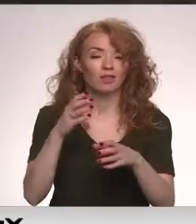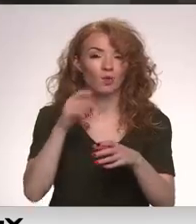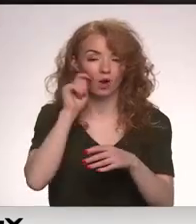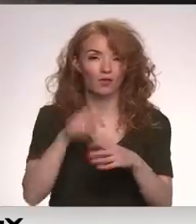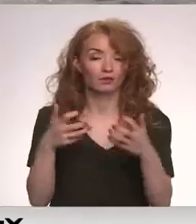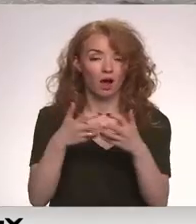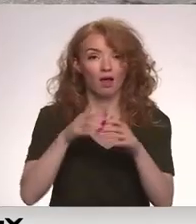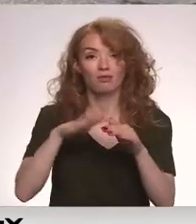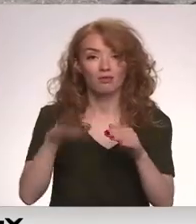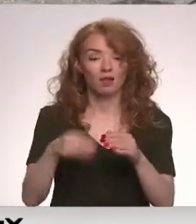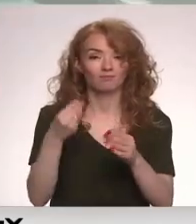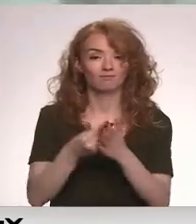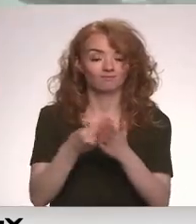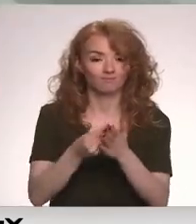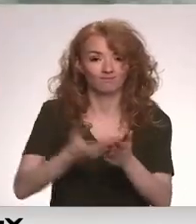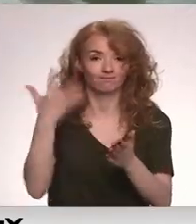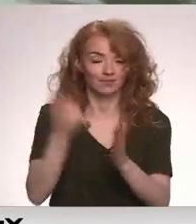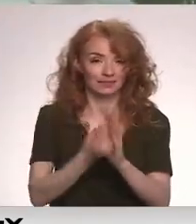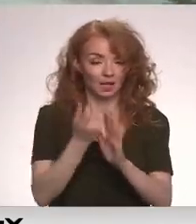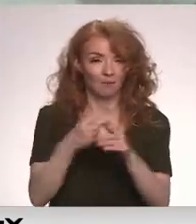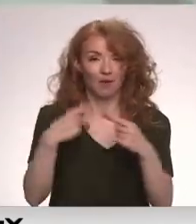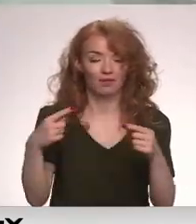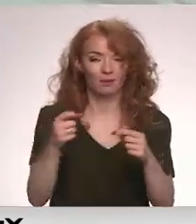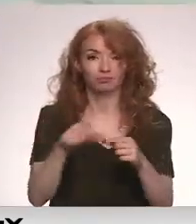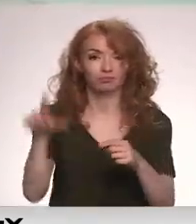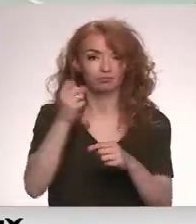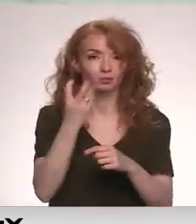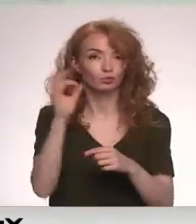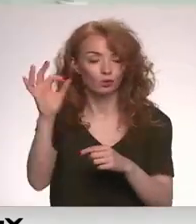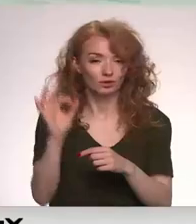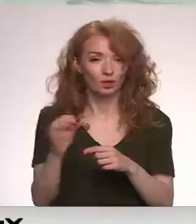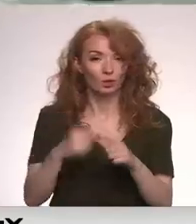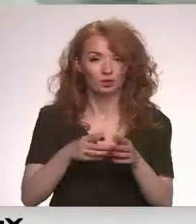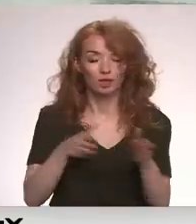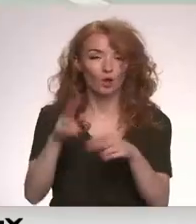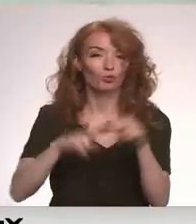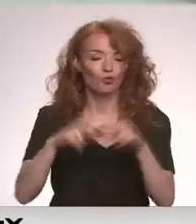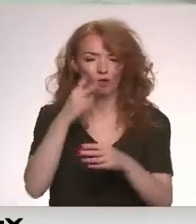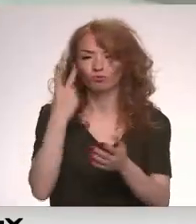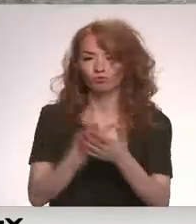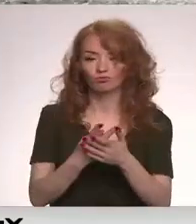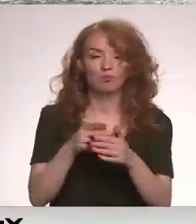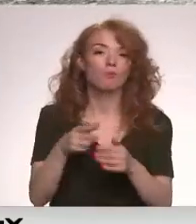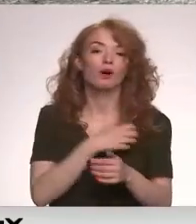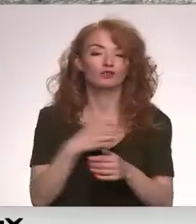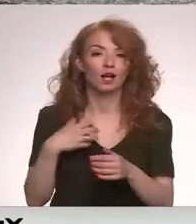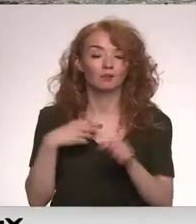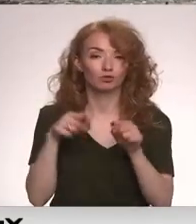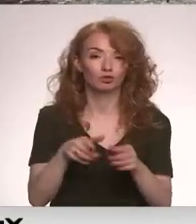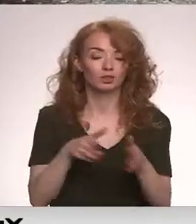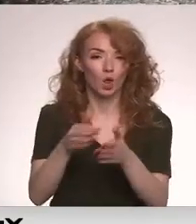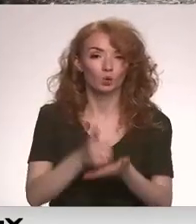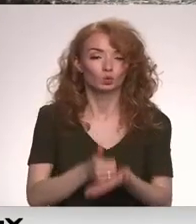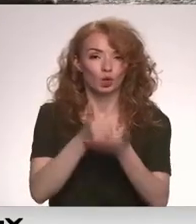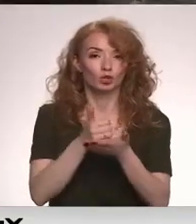dēļ sadārdzinājums izejmateriāliem ir audzis līdz 15%. Ceļu būvētāji uzskata, pašvaldībām šī ceļu